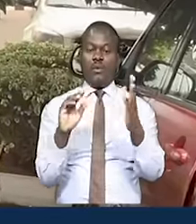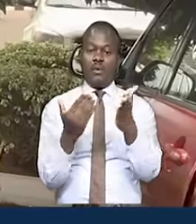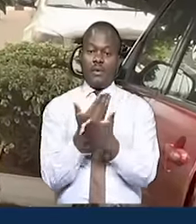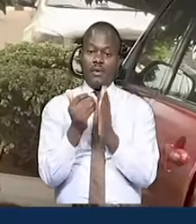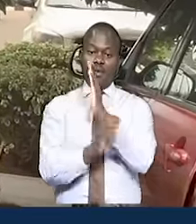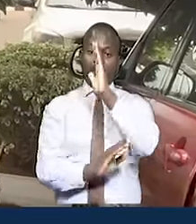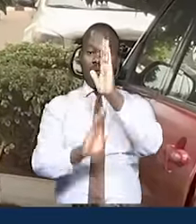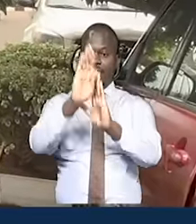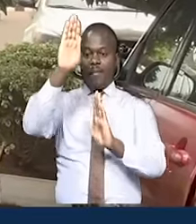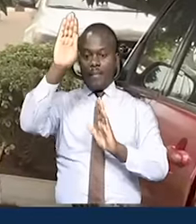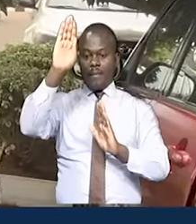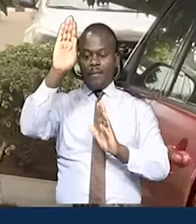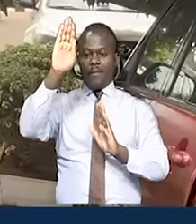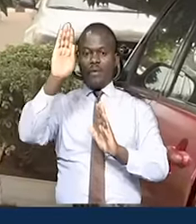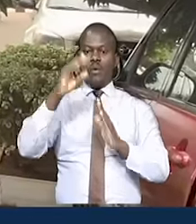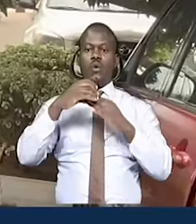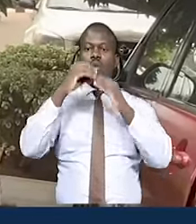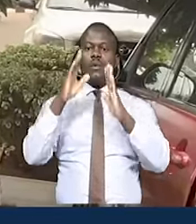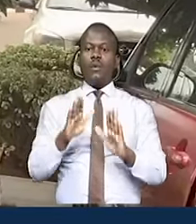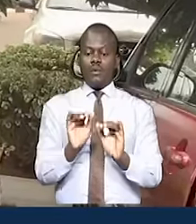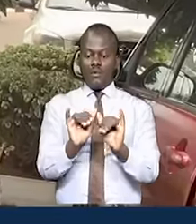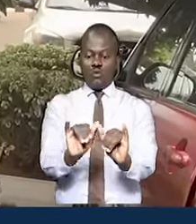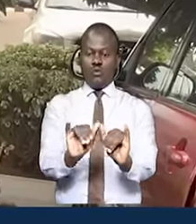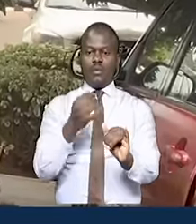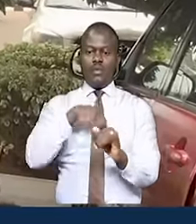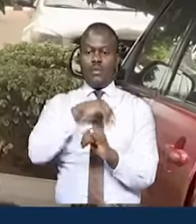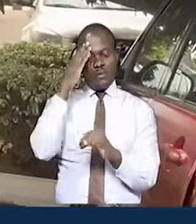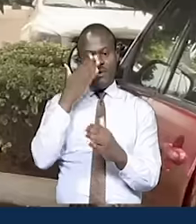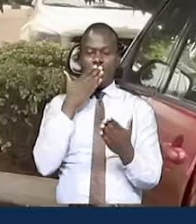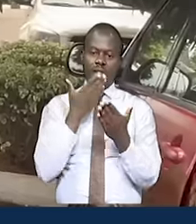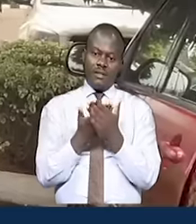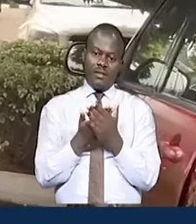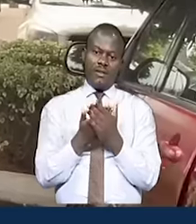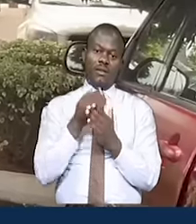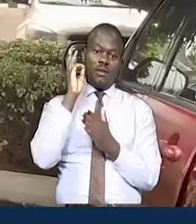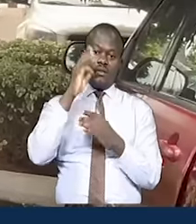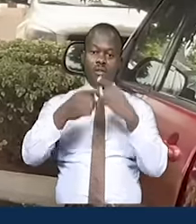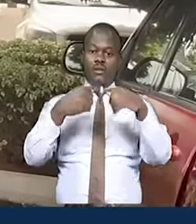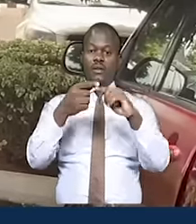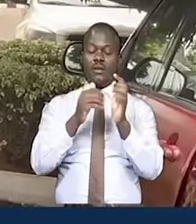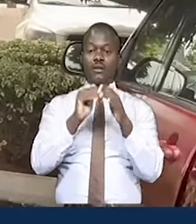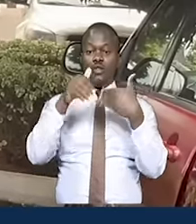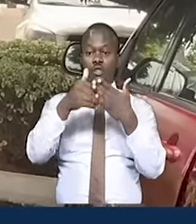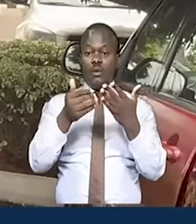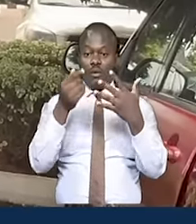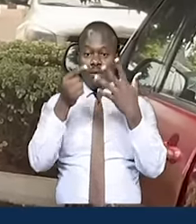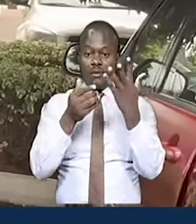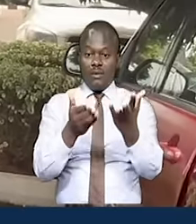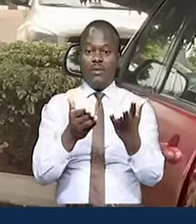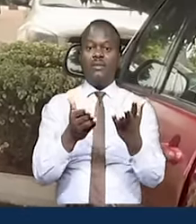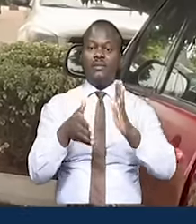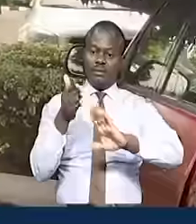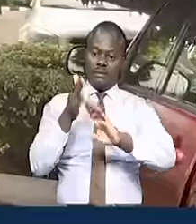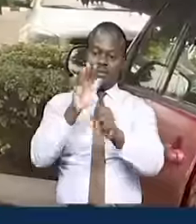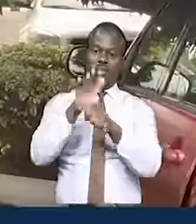igihugu gitera imbere. Ubuyobozi nitubugumana nzi neza yuko intambwe turi gutera izakomeza ndetse dushobora no kugira gutya